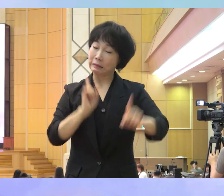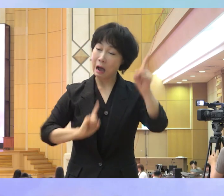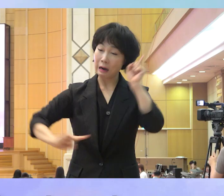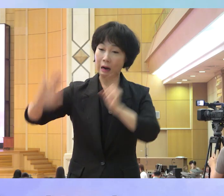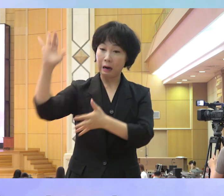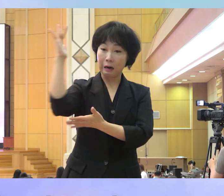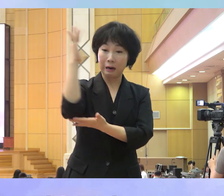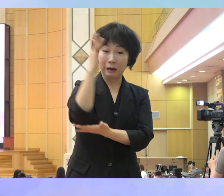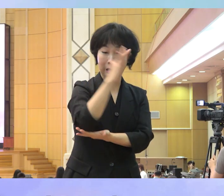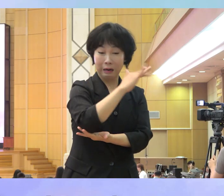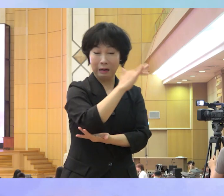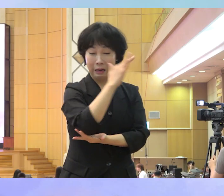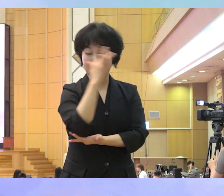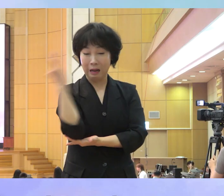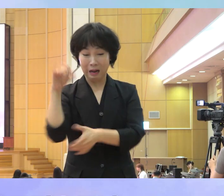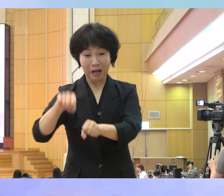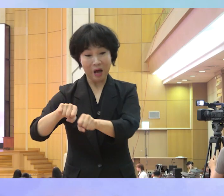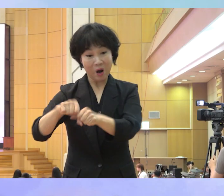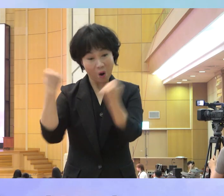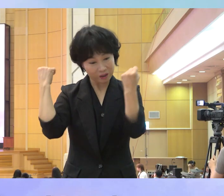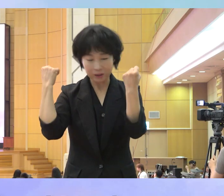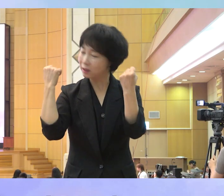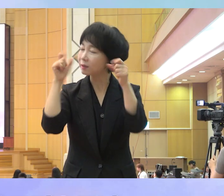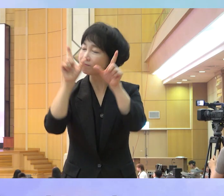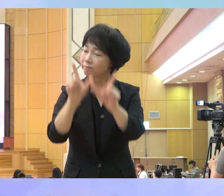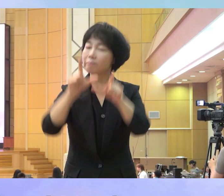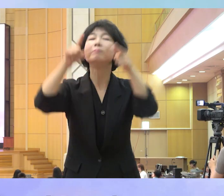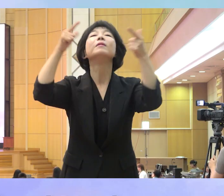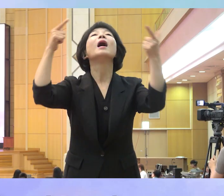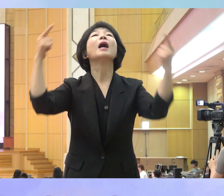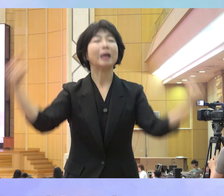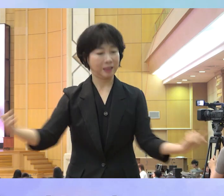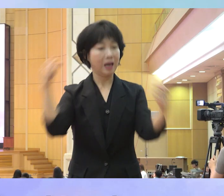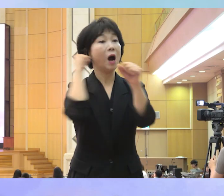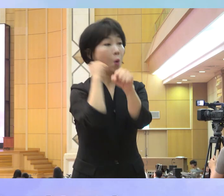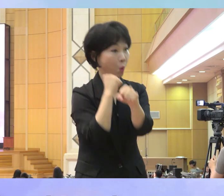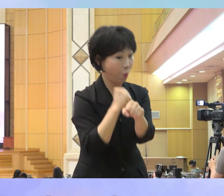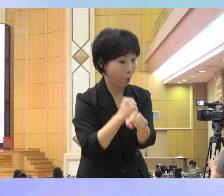상한 갈대 꺾지 않으시는